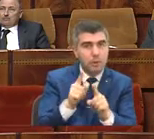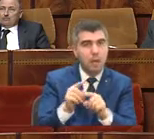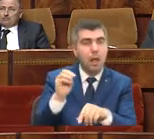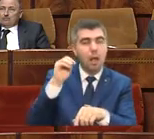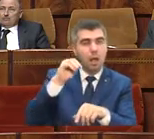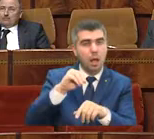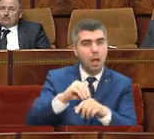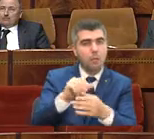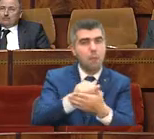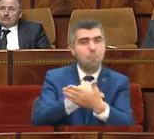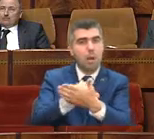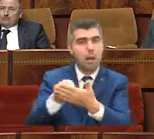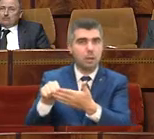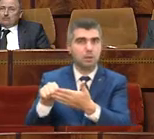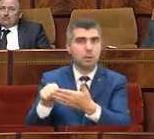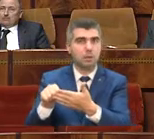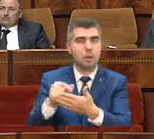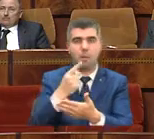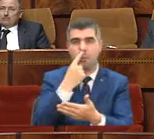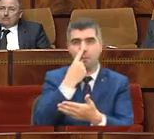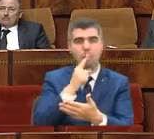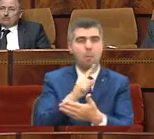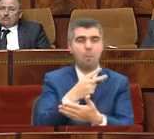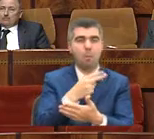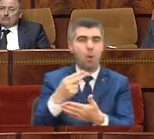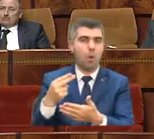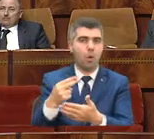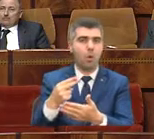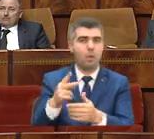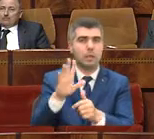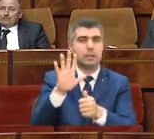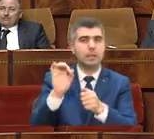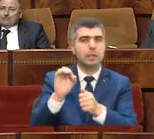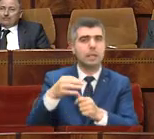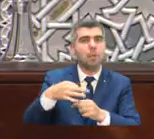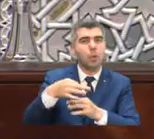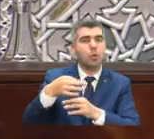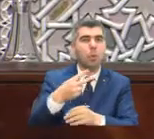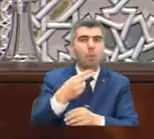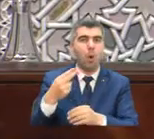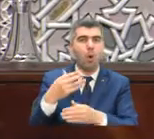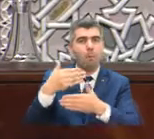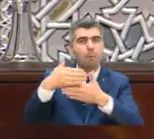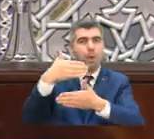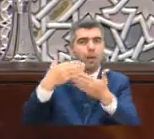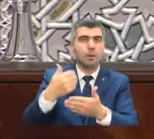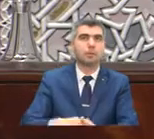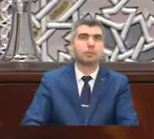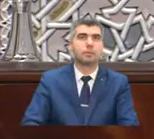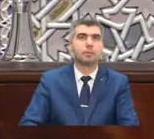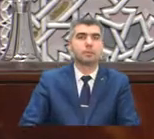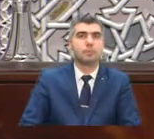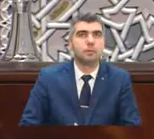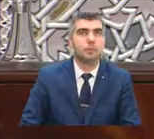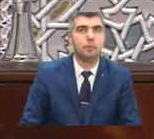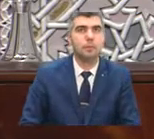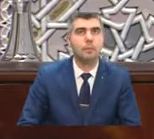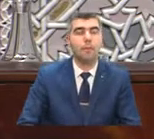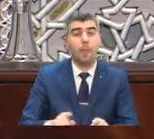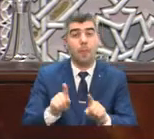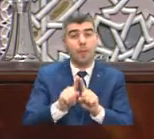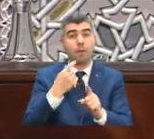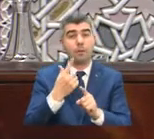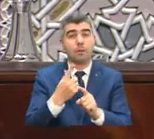المال العام، وفي الاخر نقول ليه لا ممنوع. شكرا سيد النائب. شكرا سيد النائب. هل من تعقيب